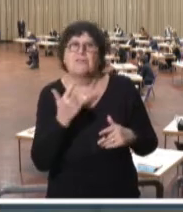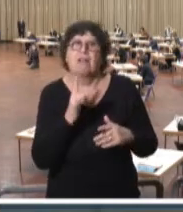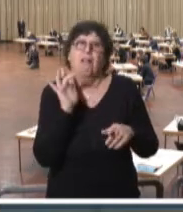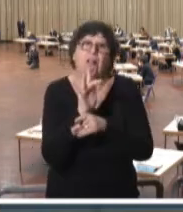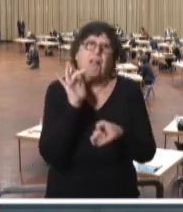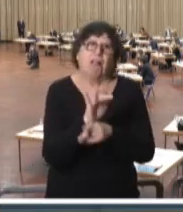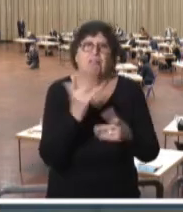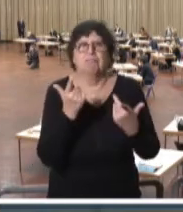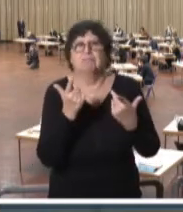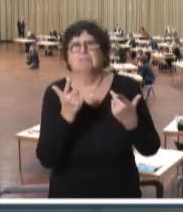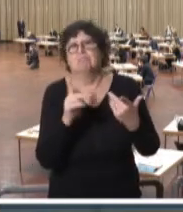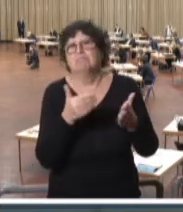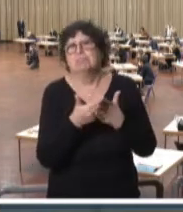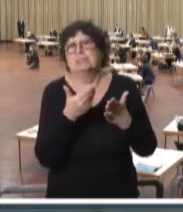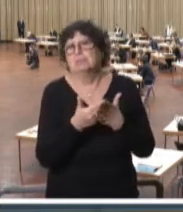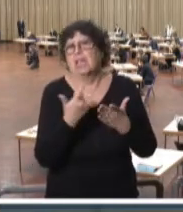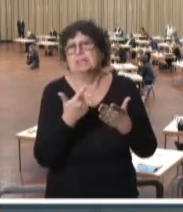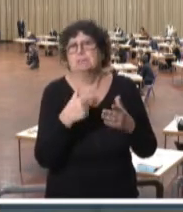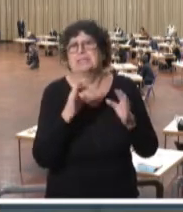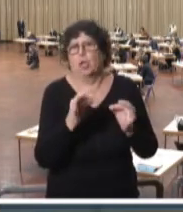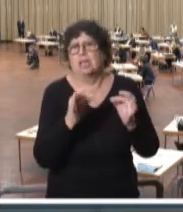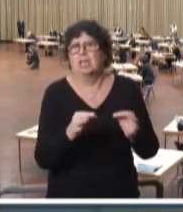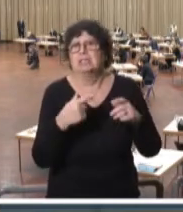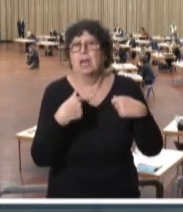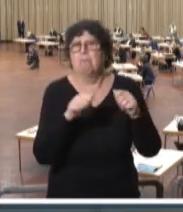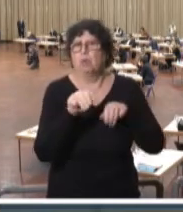Gegenwehr, insbesondere der Bauwirtschaft.